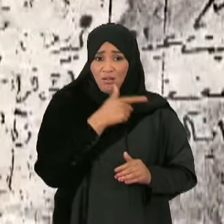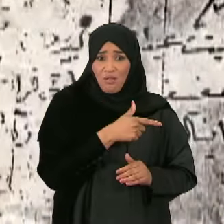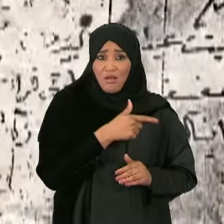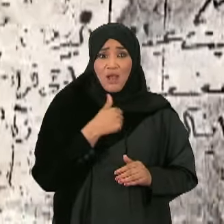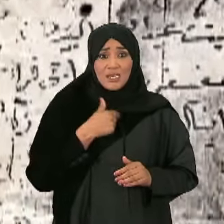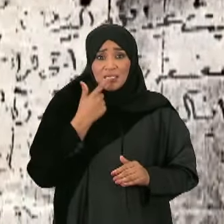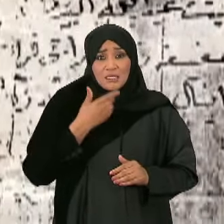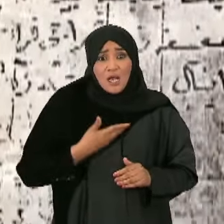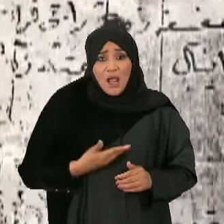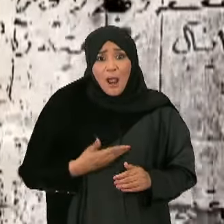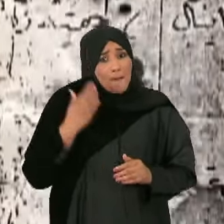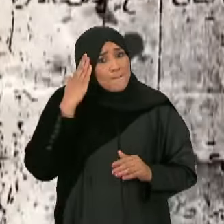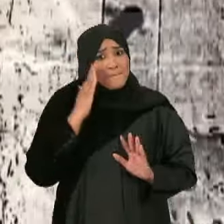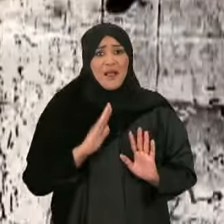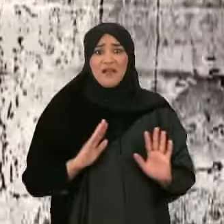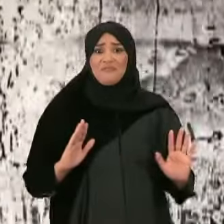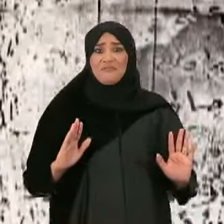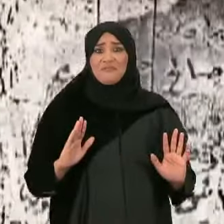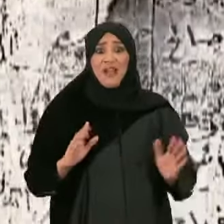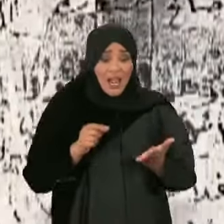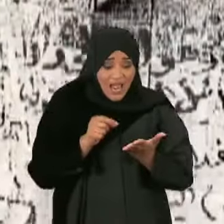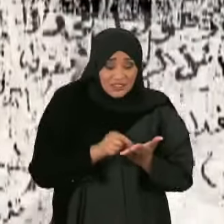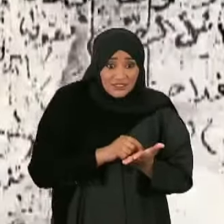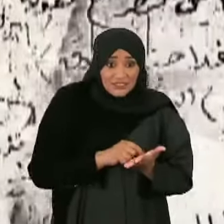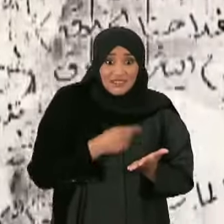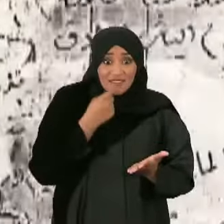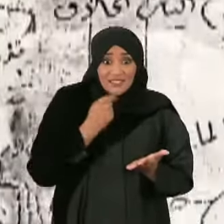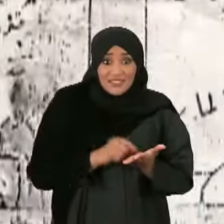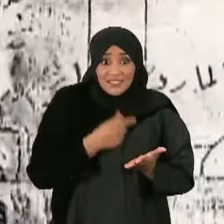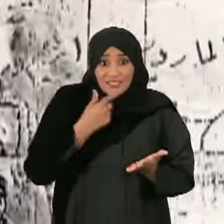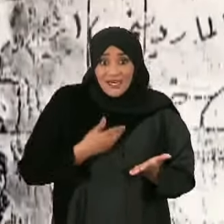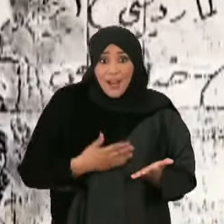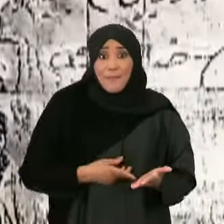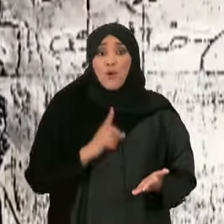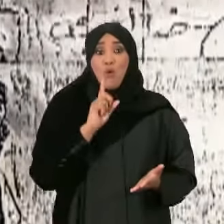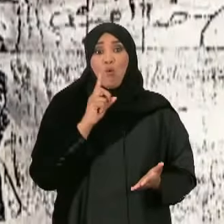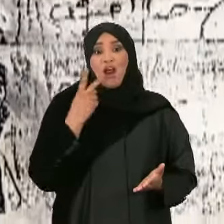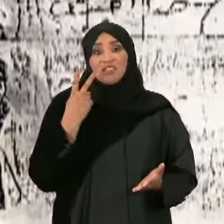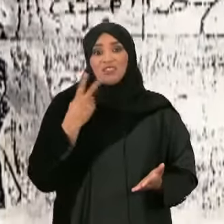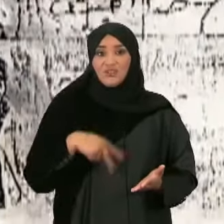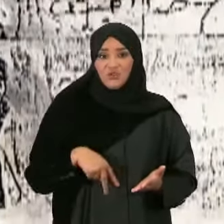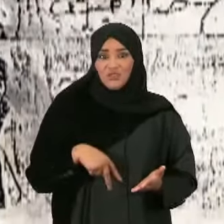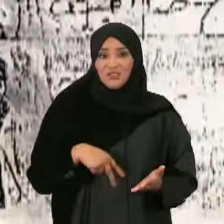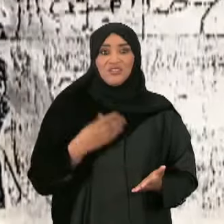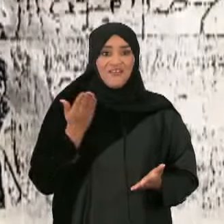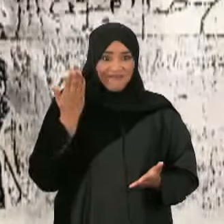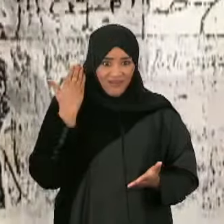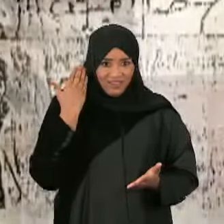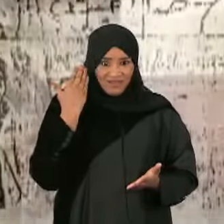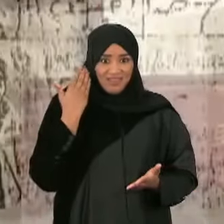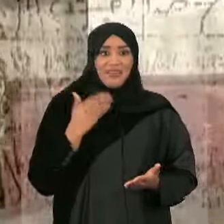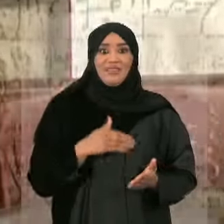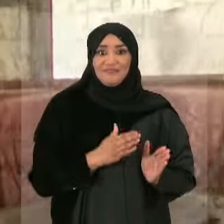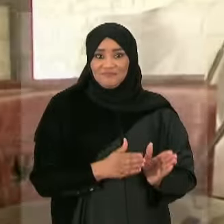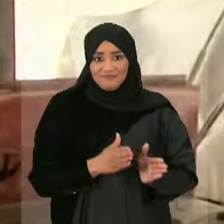سنة 21 وهي الشهادة بتدل على ذلك. لما كانت الرابعة ستشهر كان يجي أخوي قال شوف مسكر الصباح لما